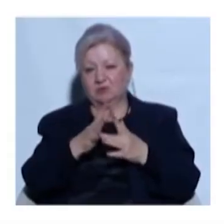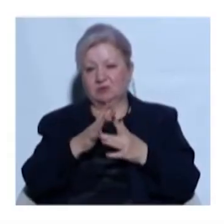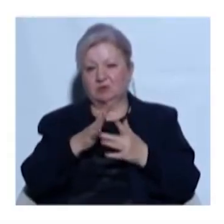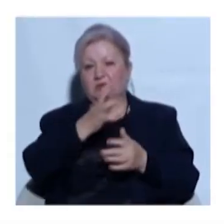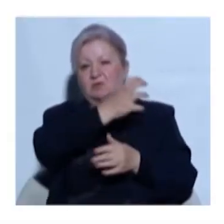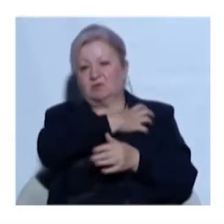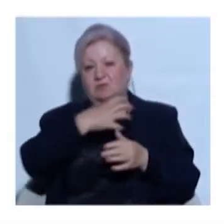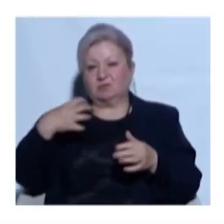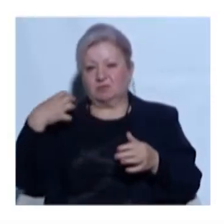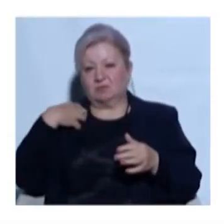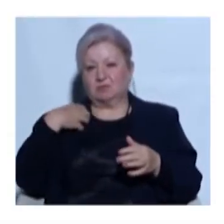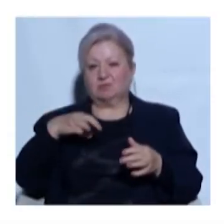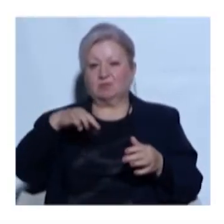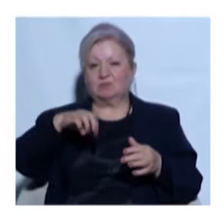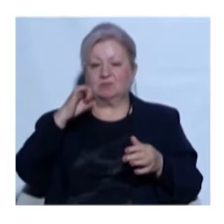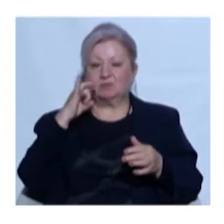და ნანა.